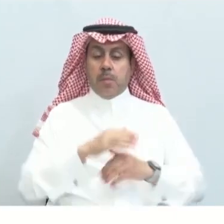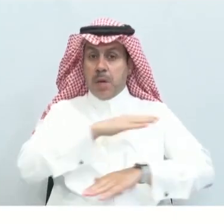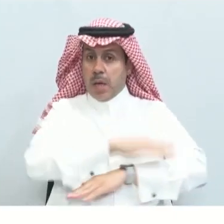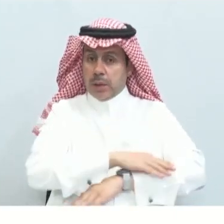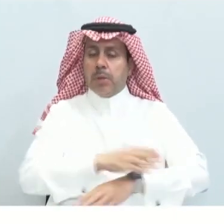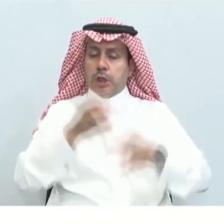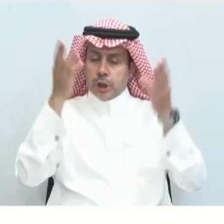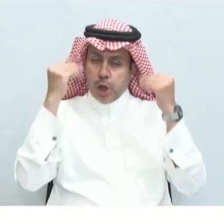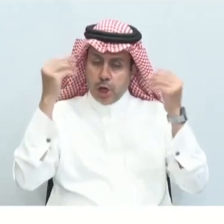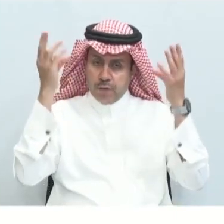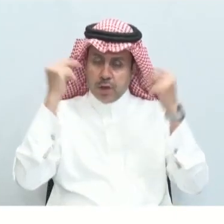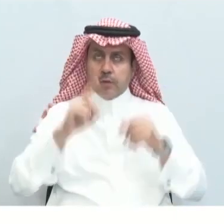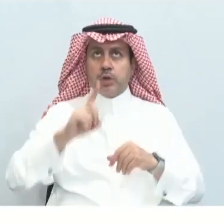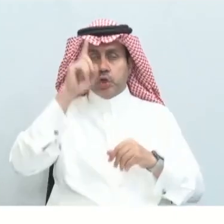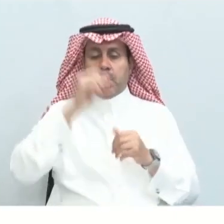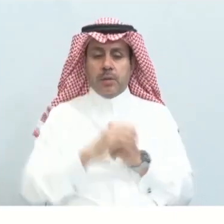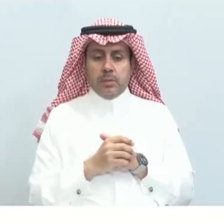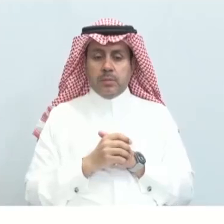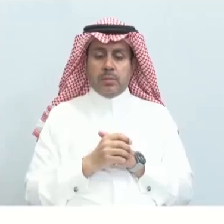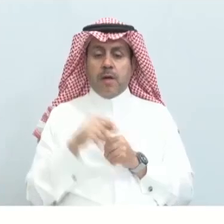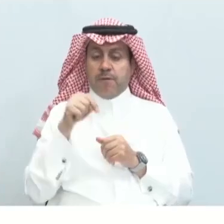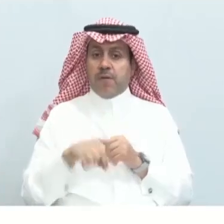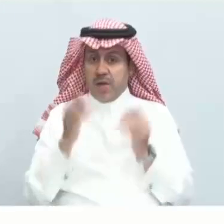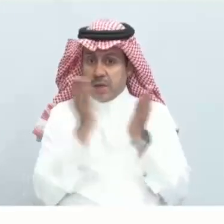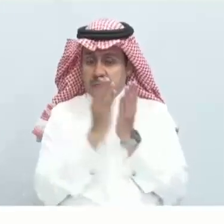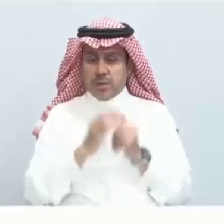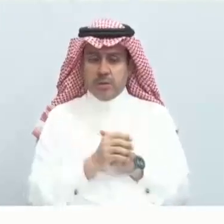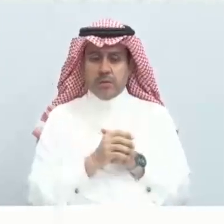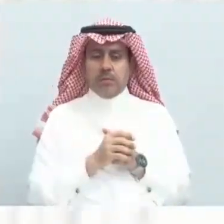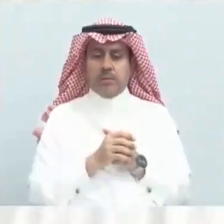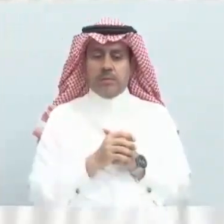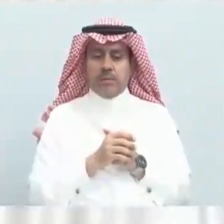التي سنتعرف عليها باذن الله تعالى في درس اليوم